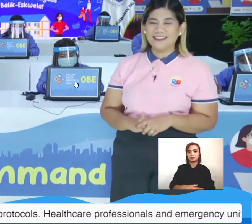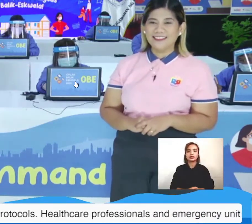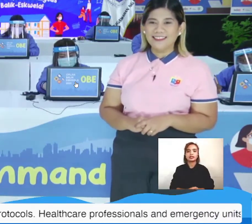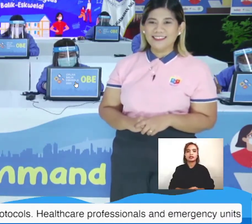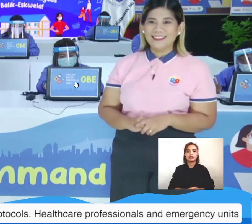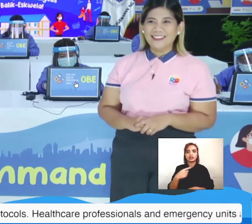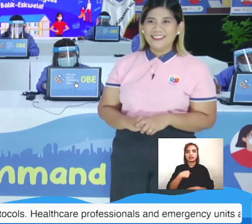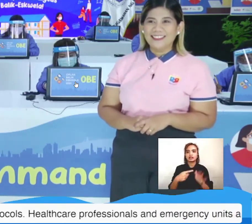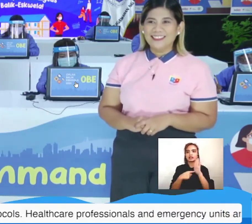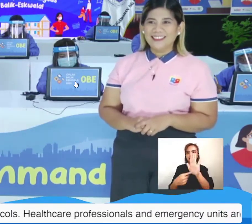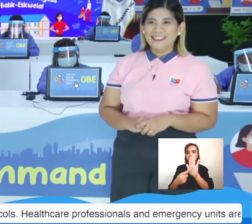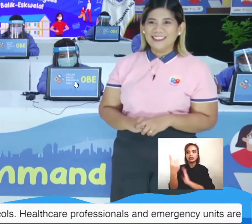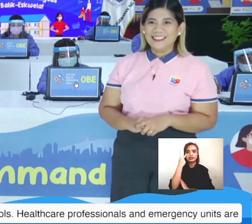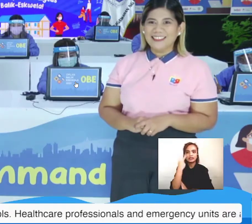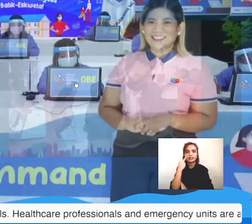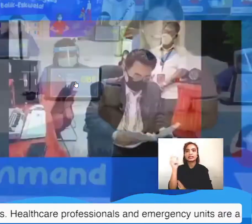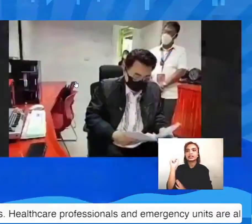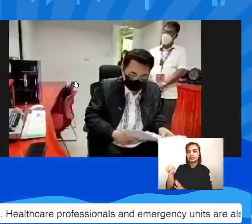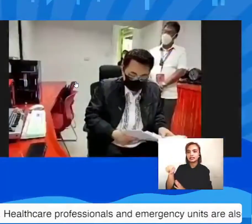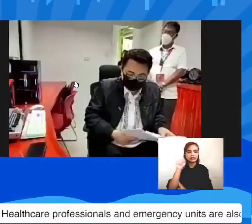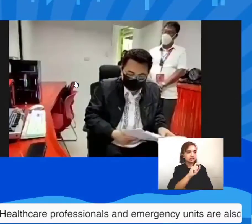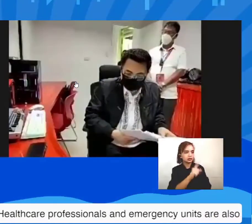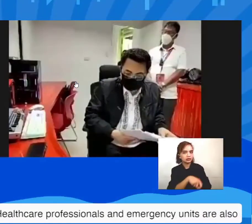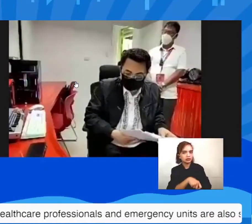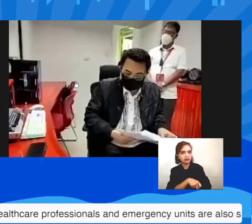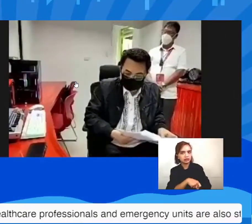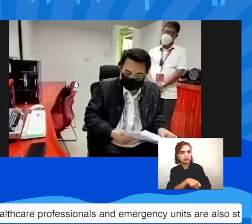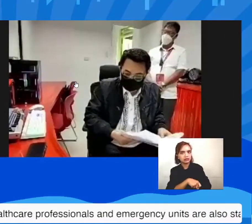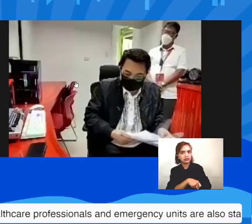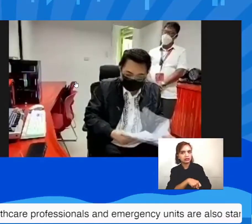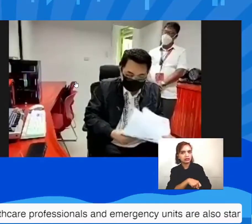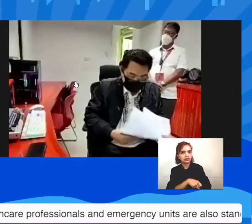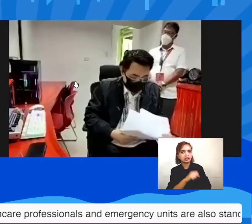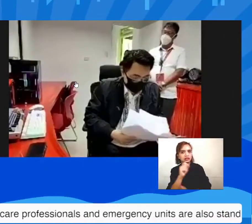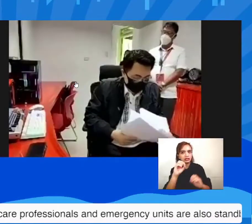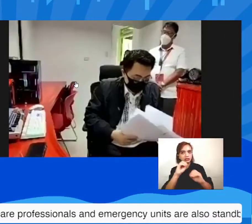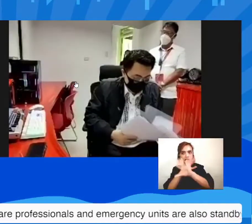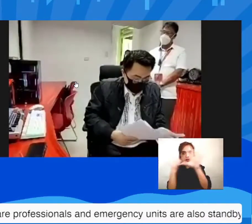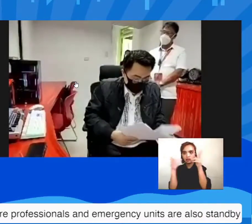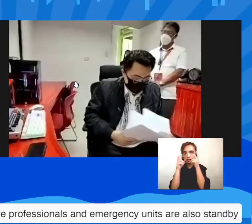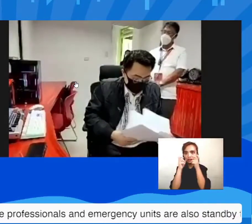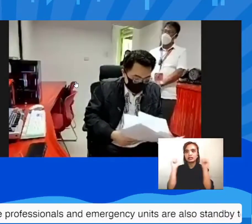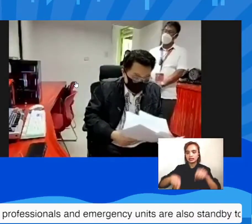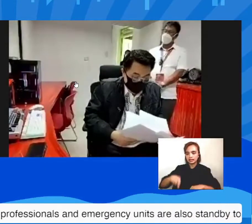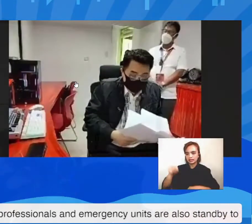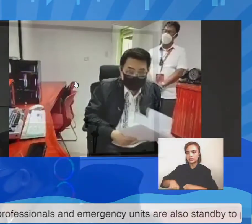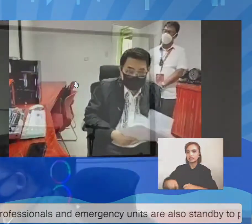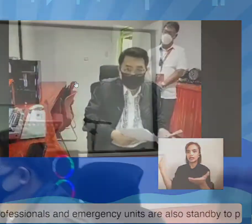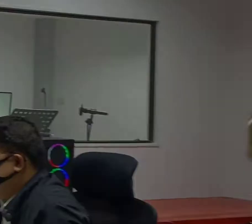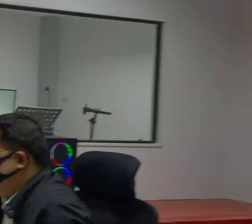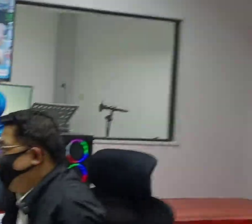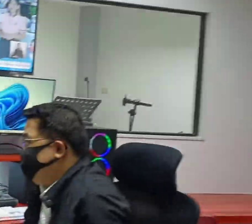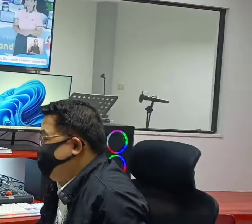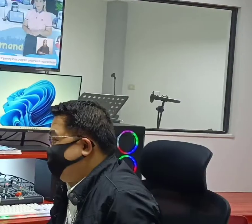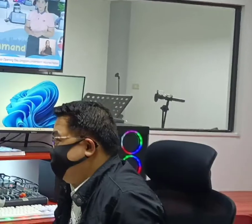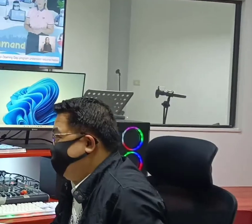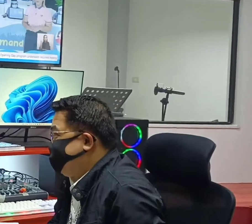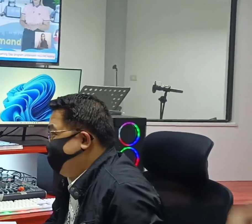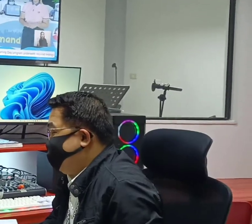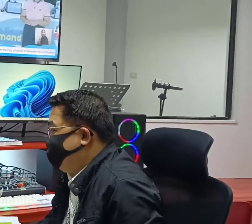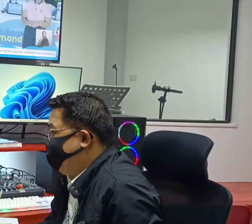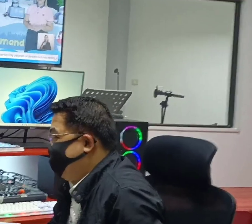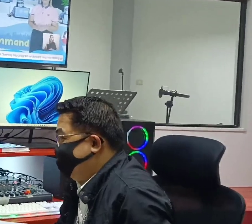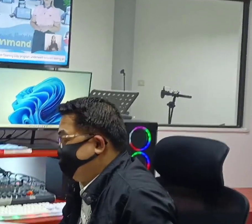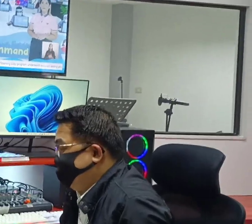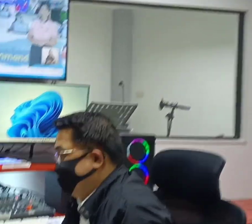yes. Ah, yes. Naririnig na po. Ayan, naririnig na po muli. Hello po muli sa Caloocan. Yung kanina